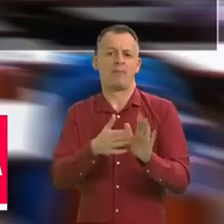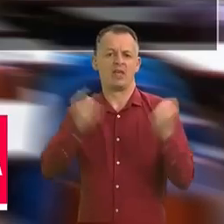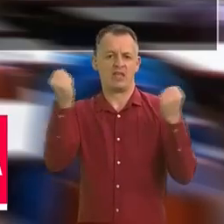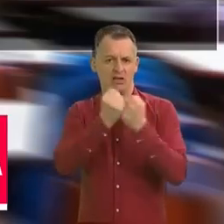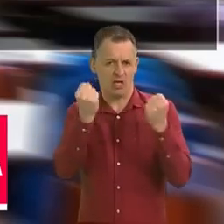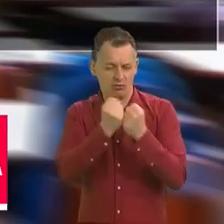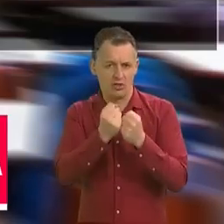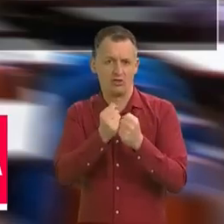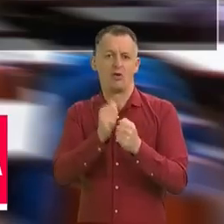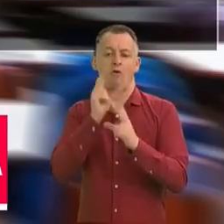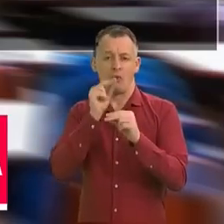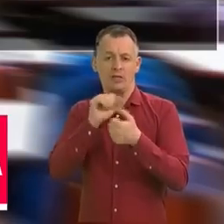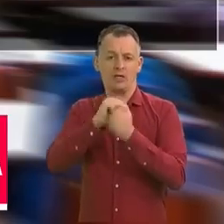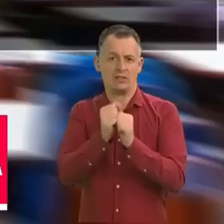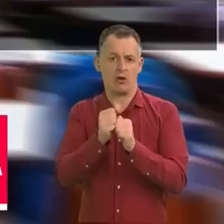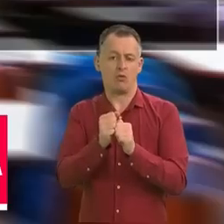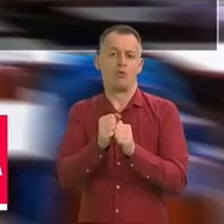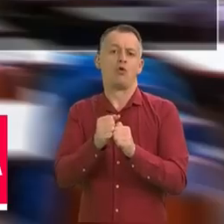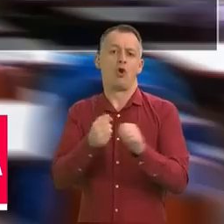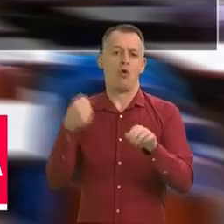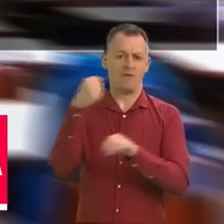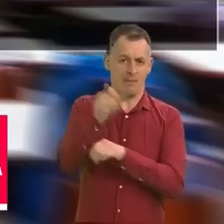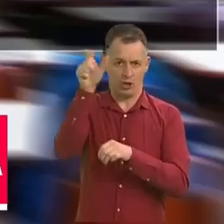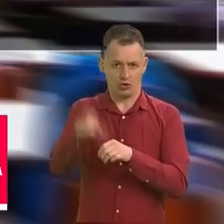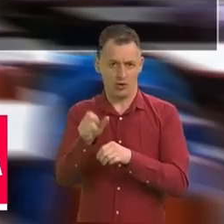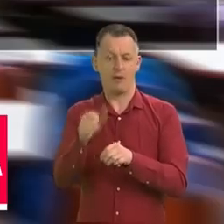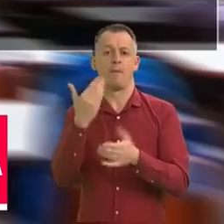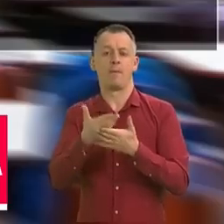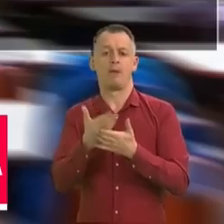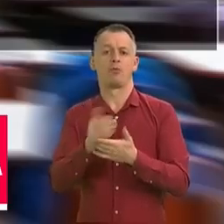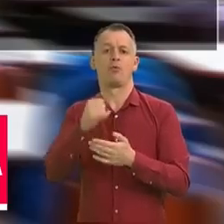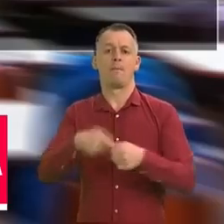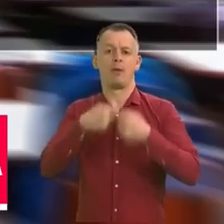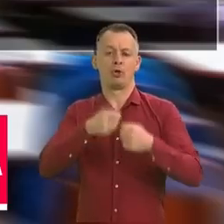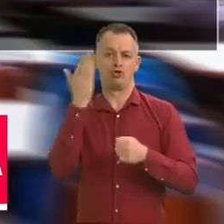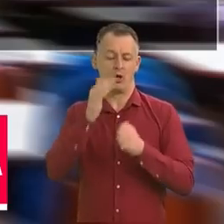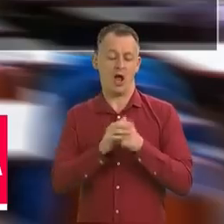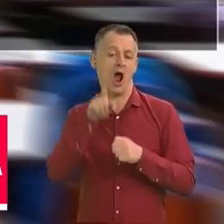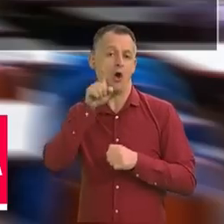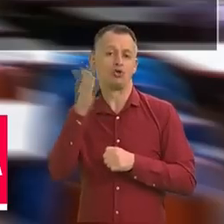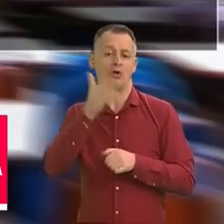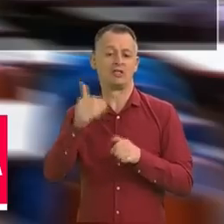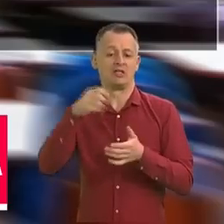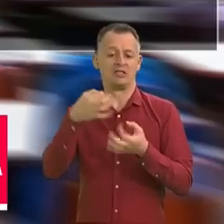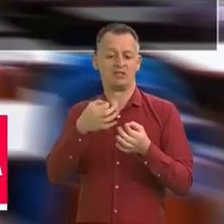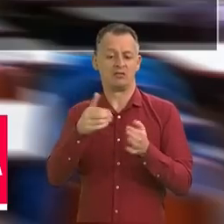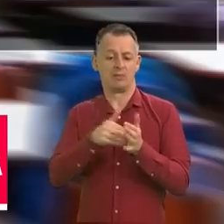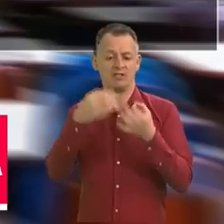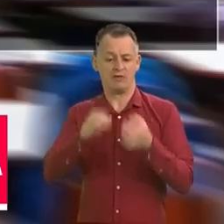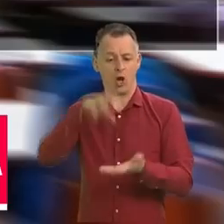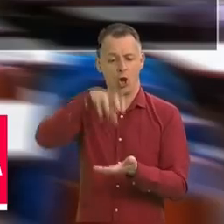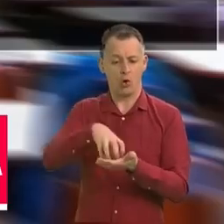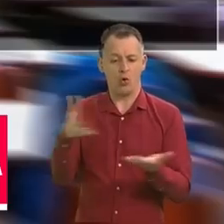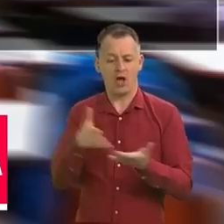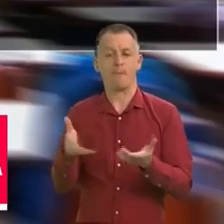verbală, îndreptat asupra membrilor comunității școlare. Avem nevoie ca școala să fie un loc în care atât copiii, cât și profesorii să se